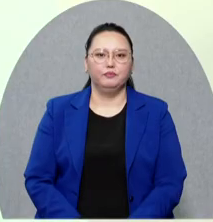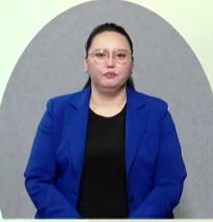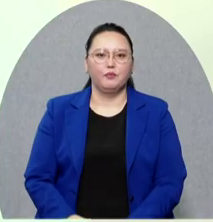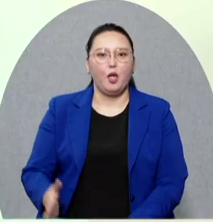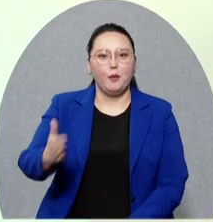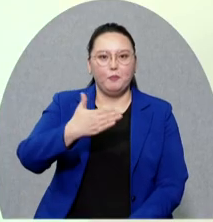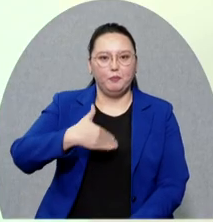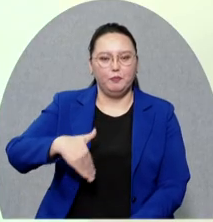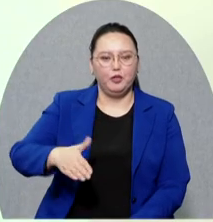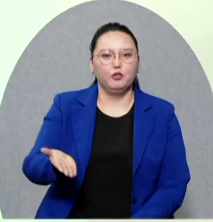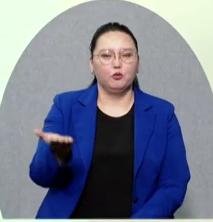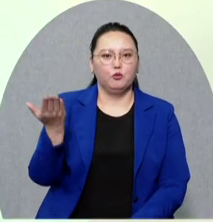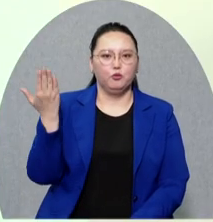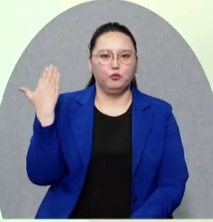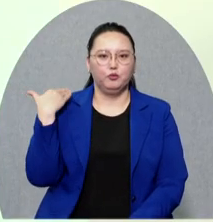Бид 2 дугаар үйлрэлд